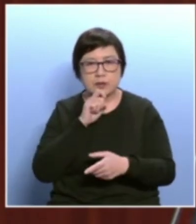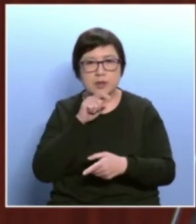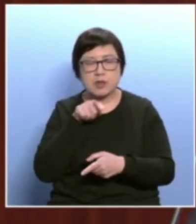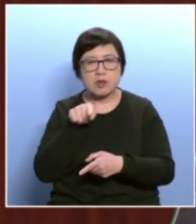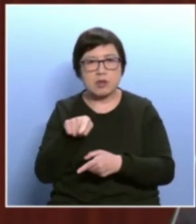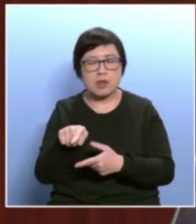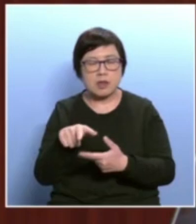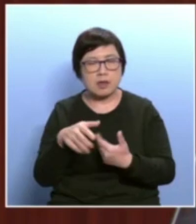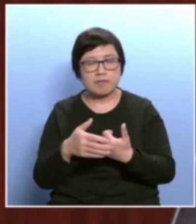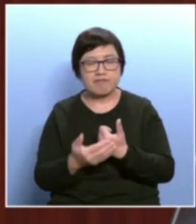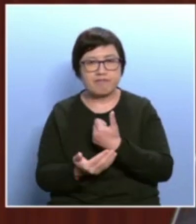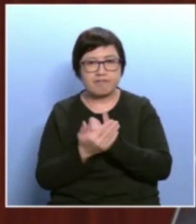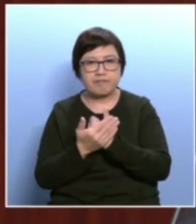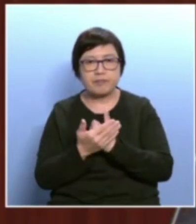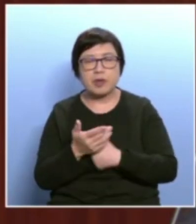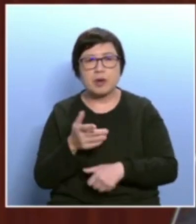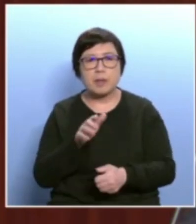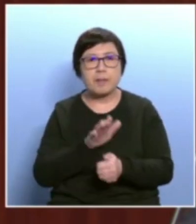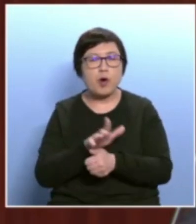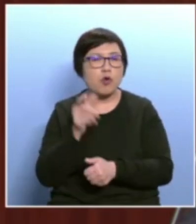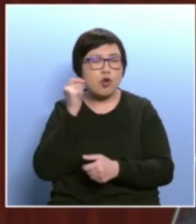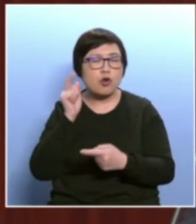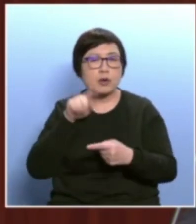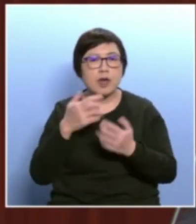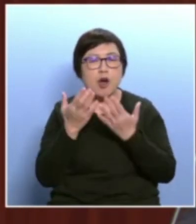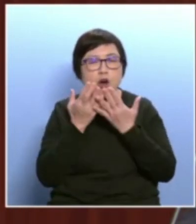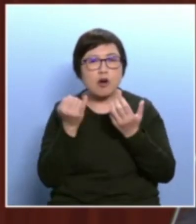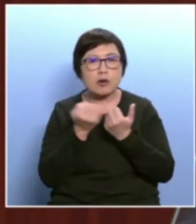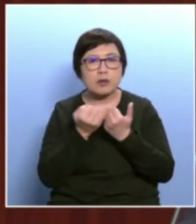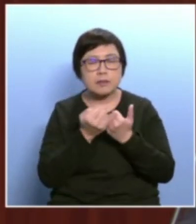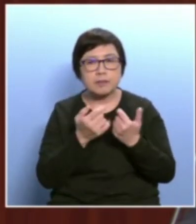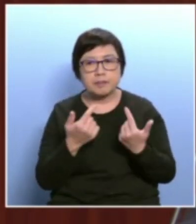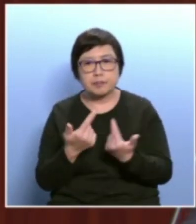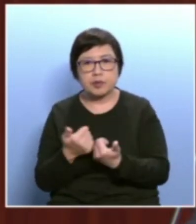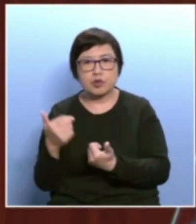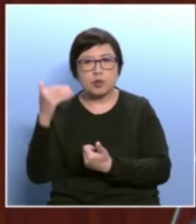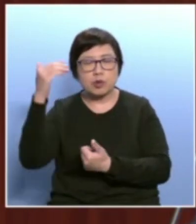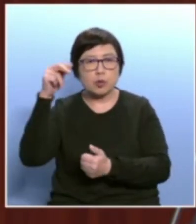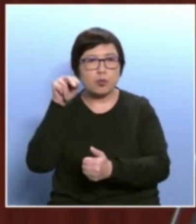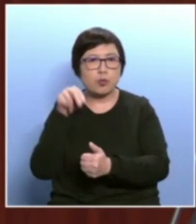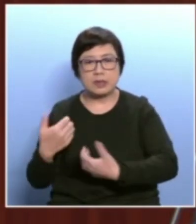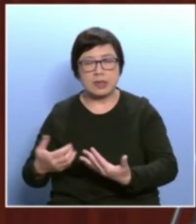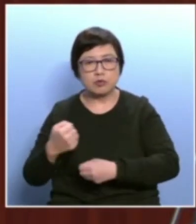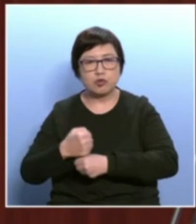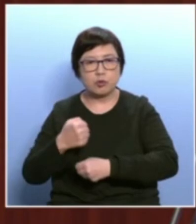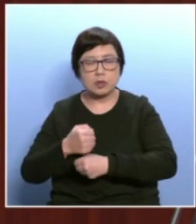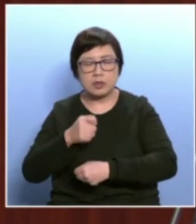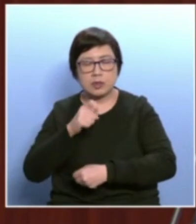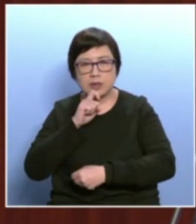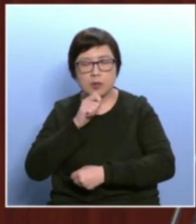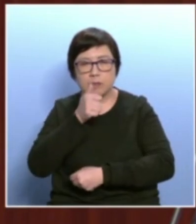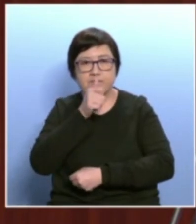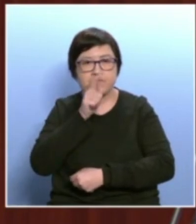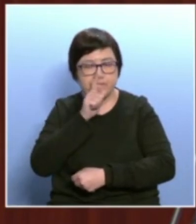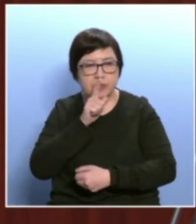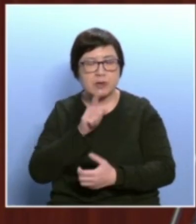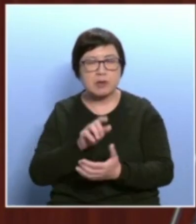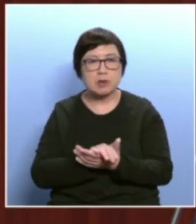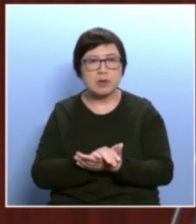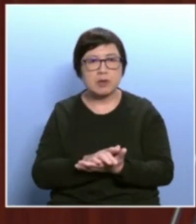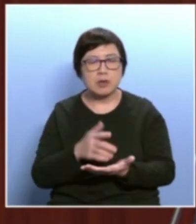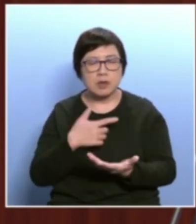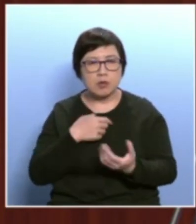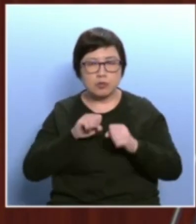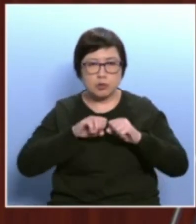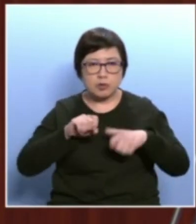导，为女大学生配对高级管理人员有师。为支援在职家长，我去年